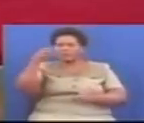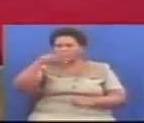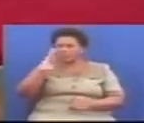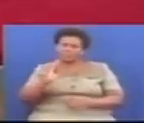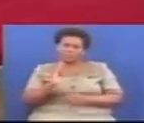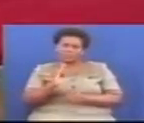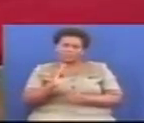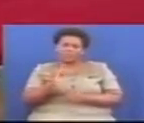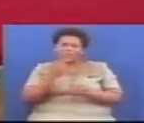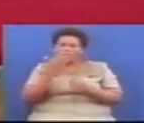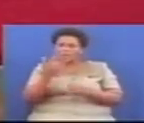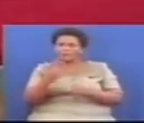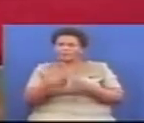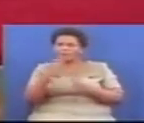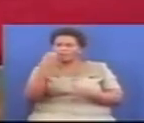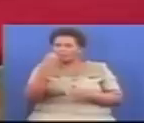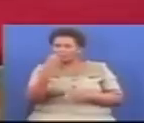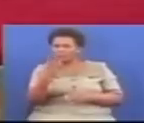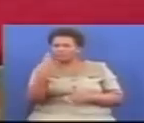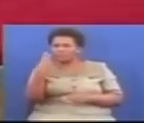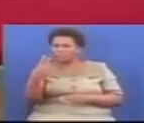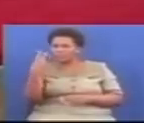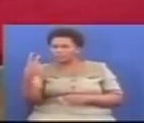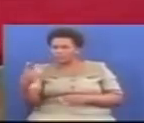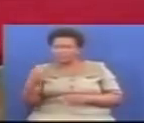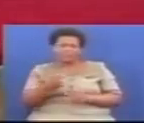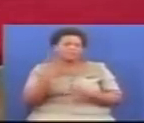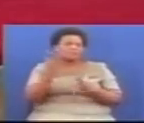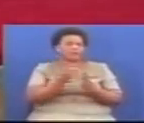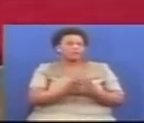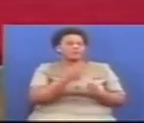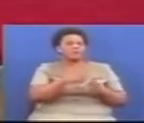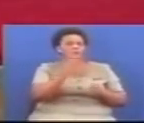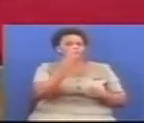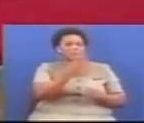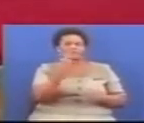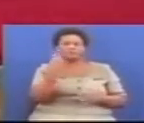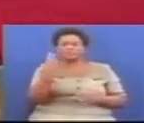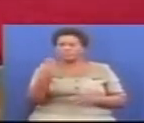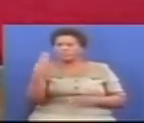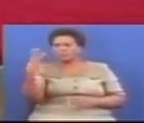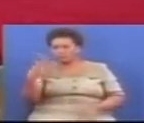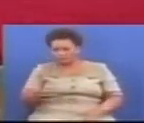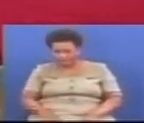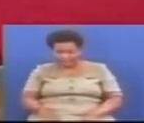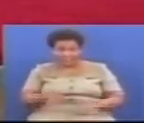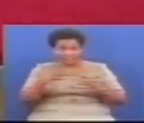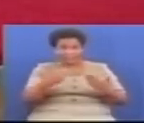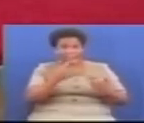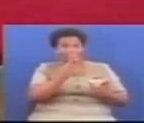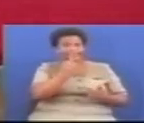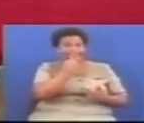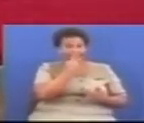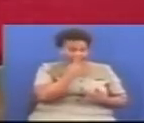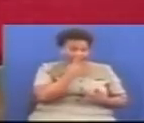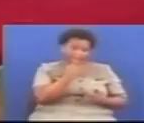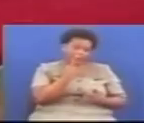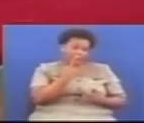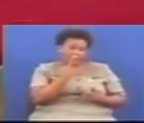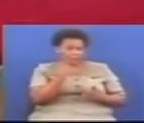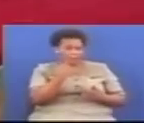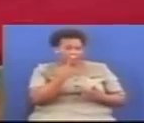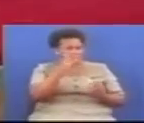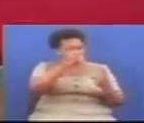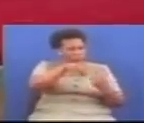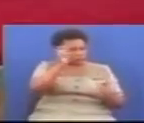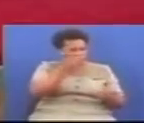na 323. Sifa zinazomwezesha mkazi wa mtaa, kijiji na kitongoji kuchaguliwa kuwa mwenyekiti au mjumbe wa serikali za mitaa